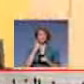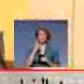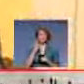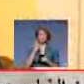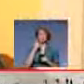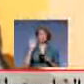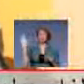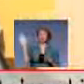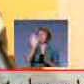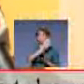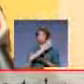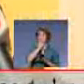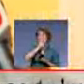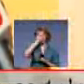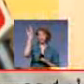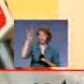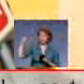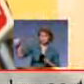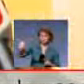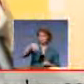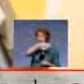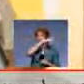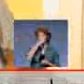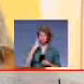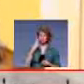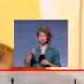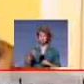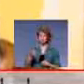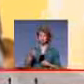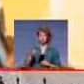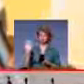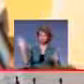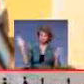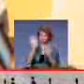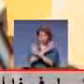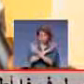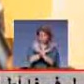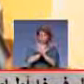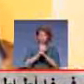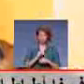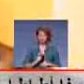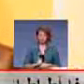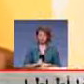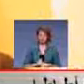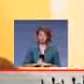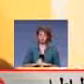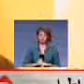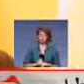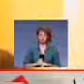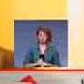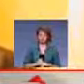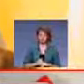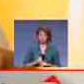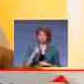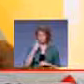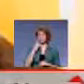الخيالات وزي حد بيقبض كده الكلام ده قبل البيت ما يولع اصلا فهل ده يعني سببه هو الحريق ولا دي حاجه ثانيه جديده يعني لكن